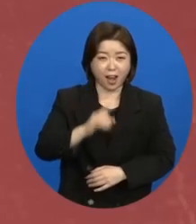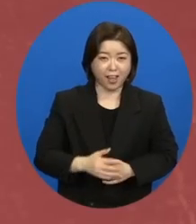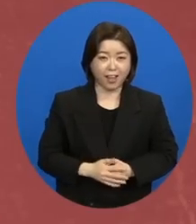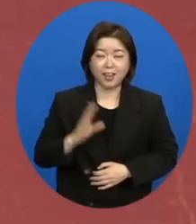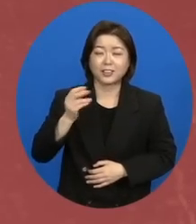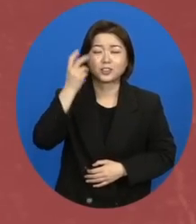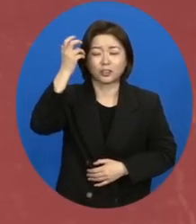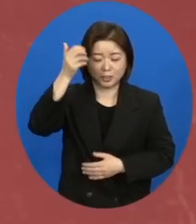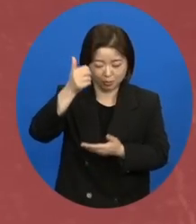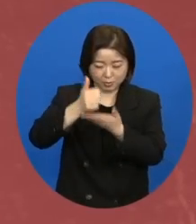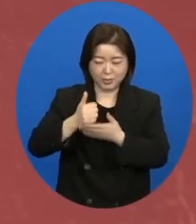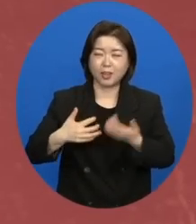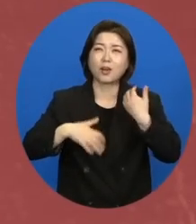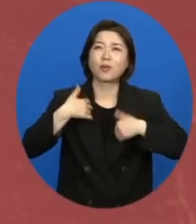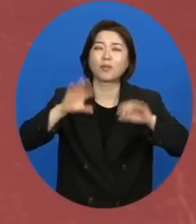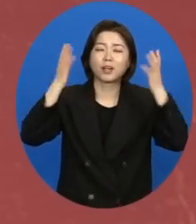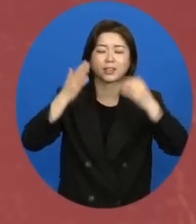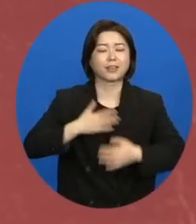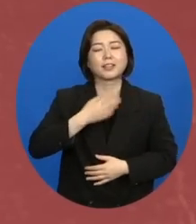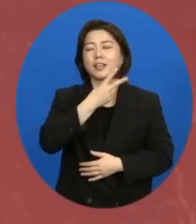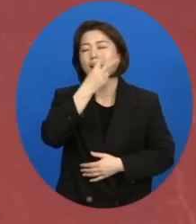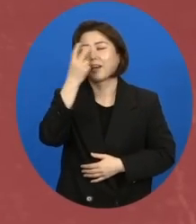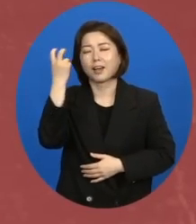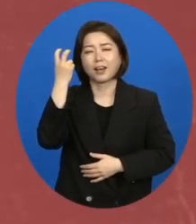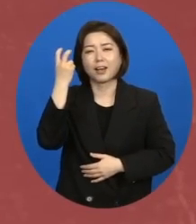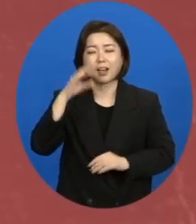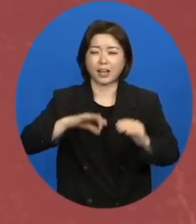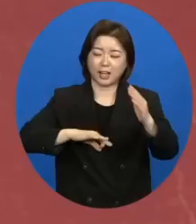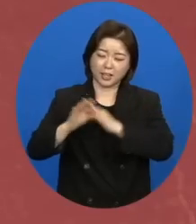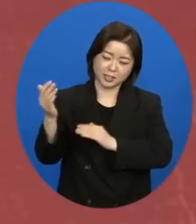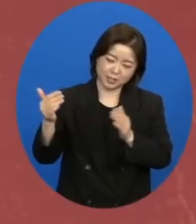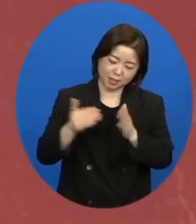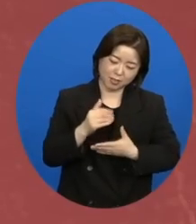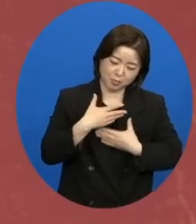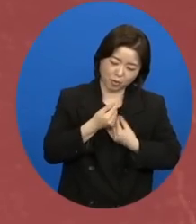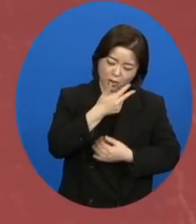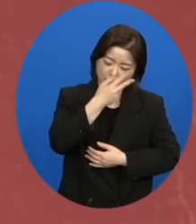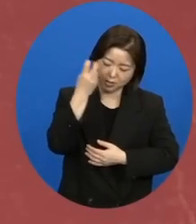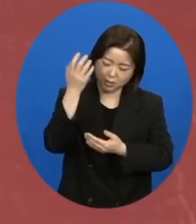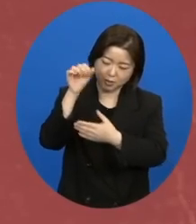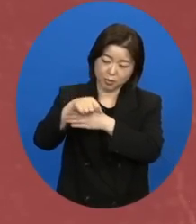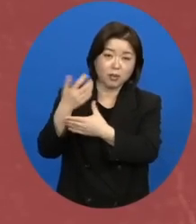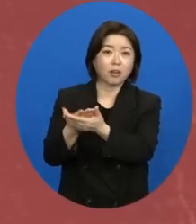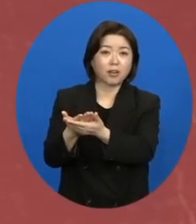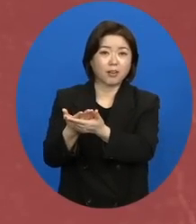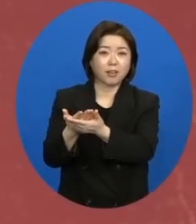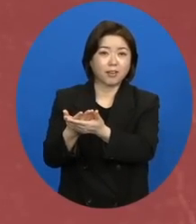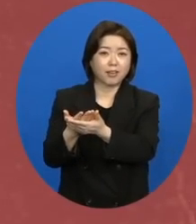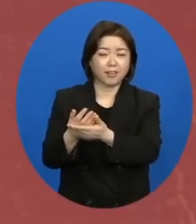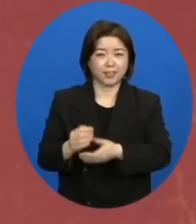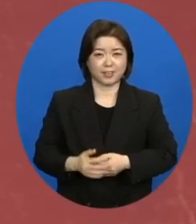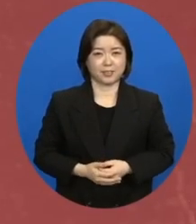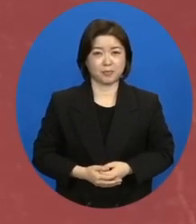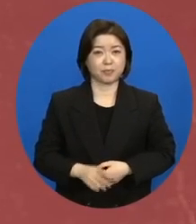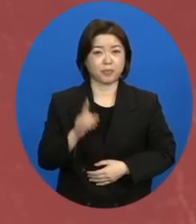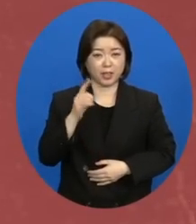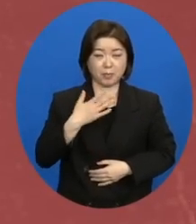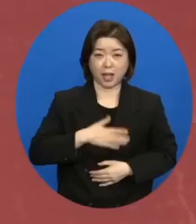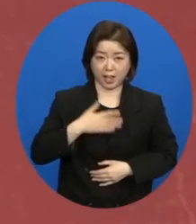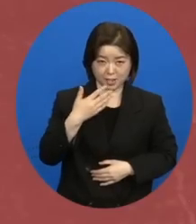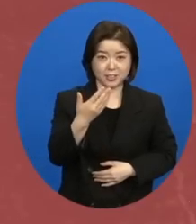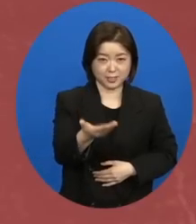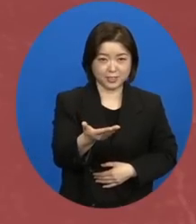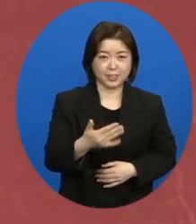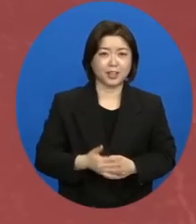성령님 환영해요. 나 잘 겁니다. 아침까지 평안한 참. 그러면 한번 제가